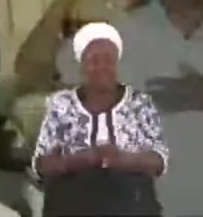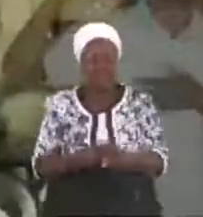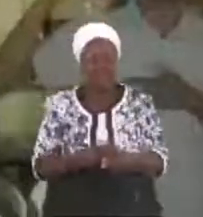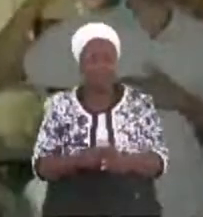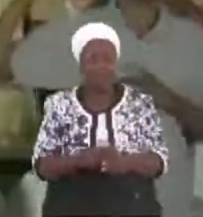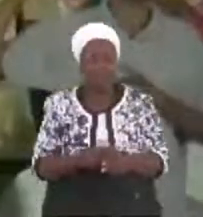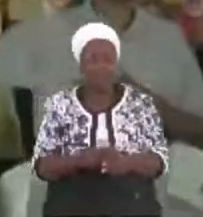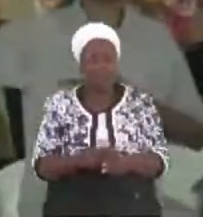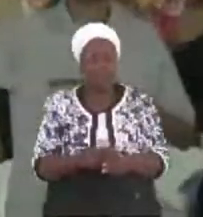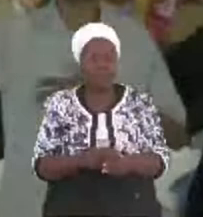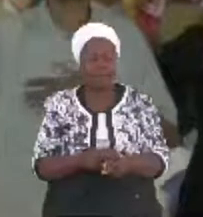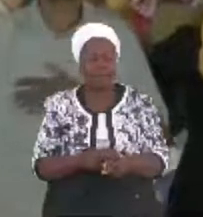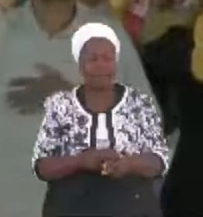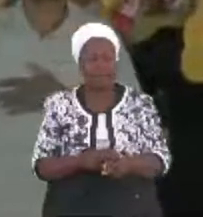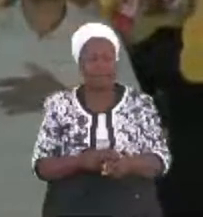Jésus.